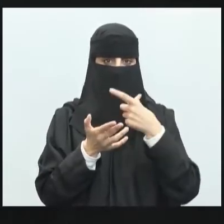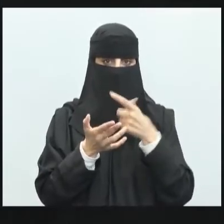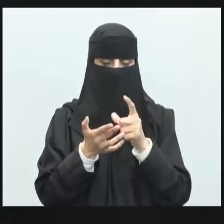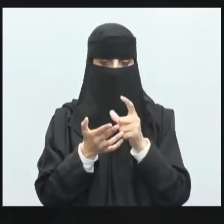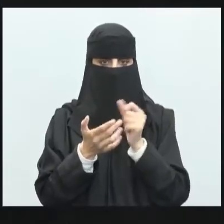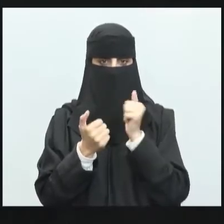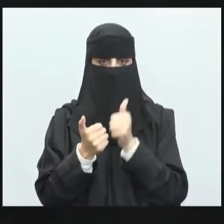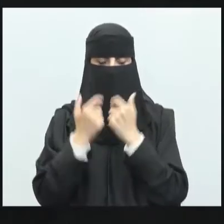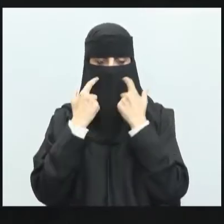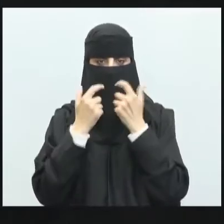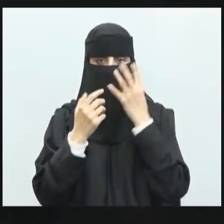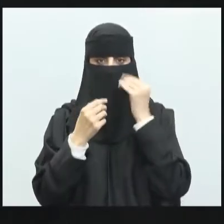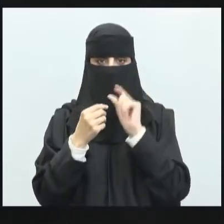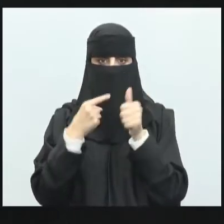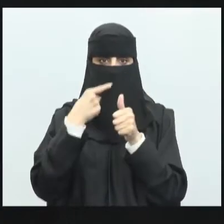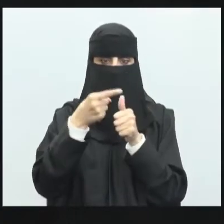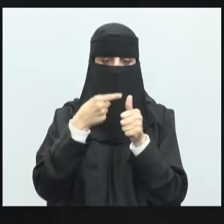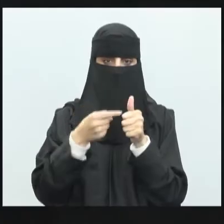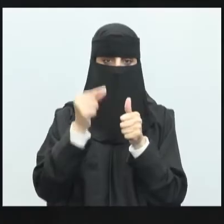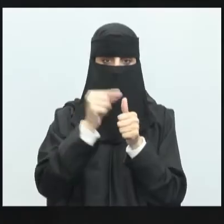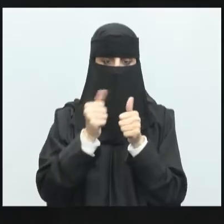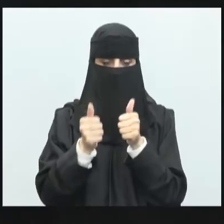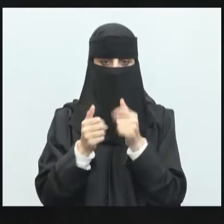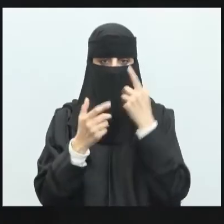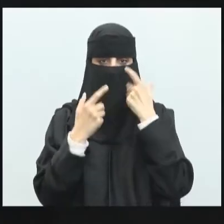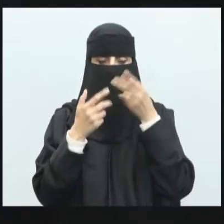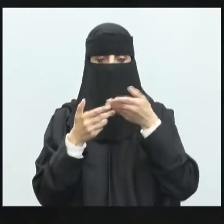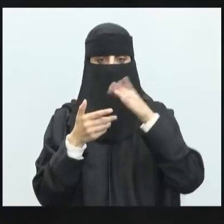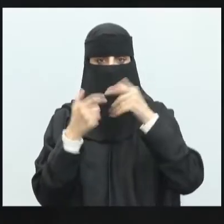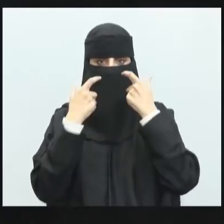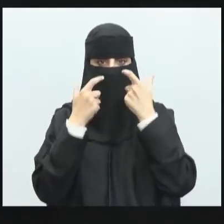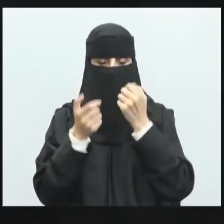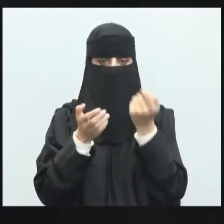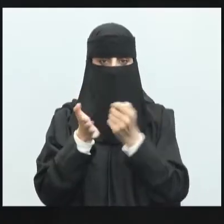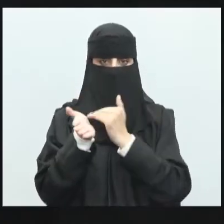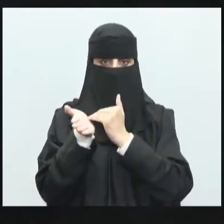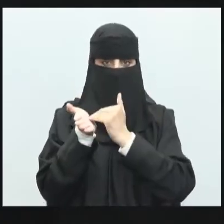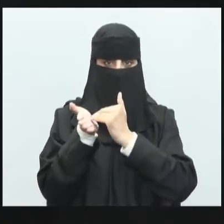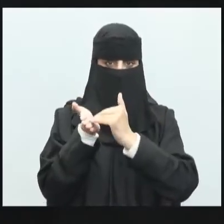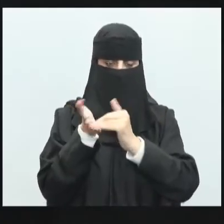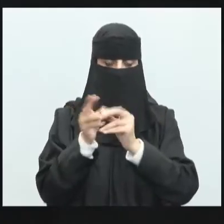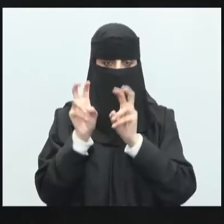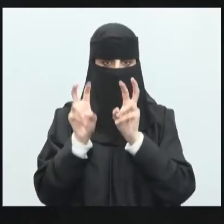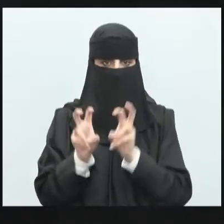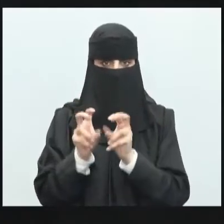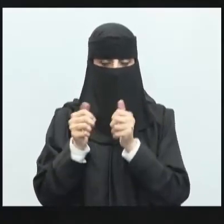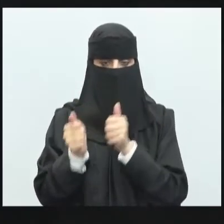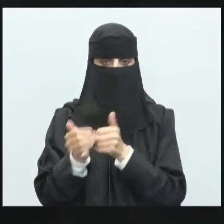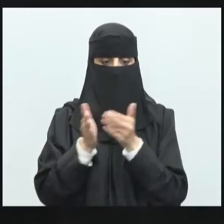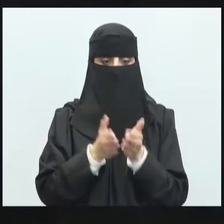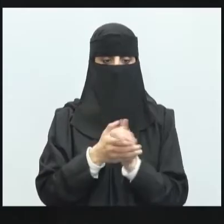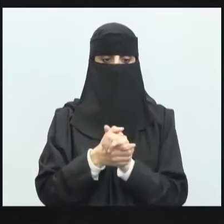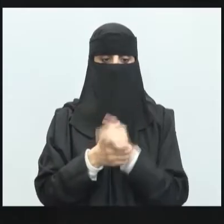ولابد ايضا ان تراعي ان تكون الكتابه على السطر وان تكون ايضا بخط جميل